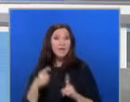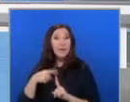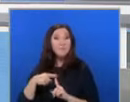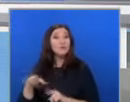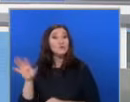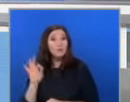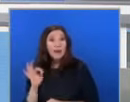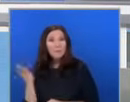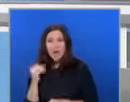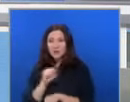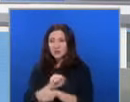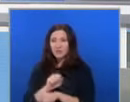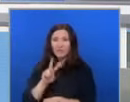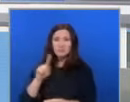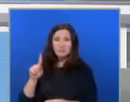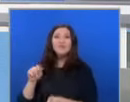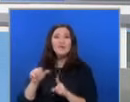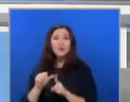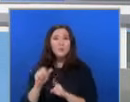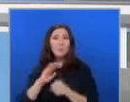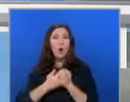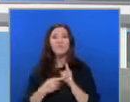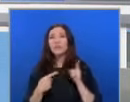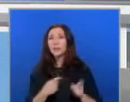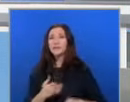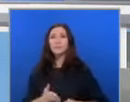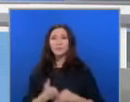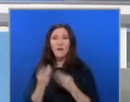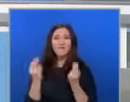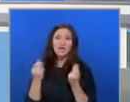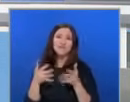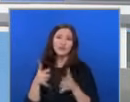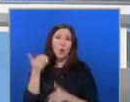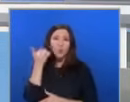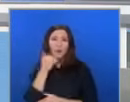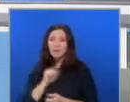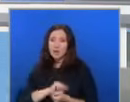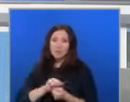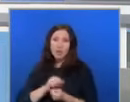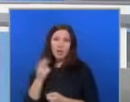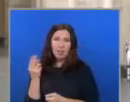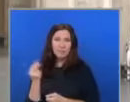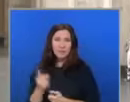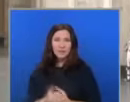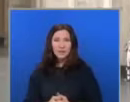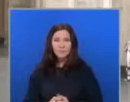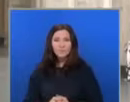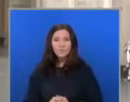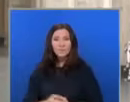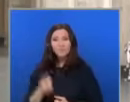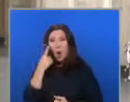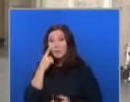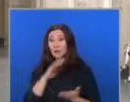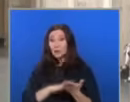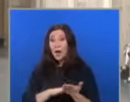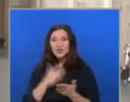Табаков и Османов бяха задържани на 21 юни по обвинение за подпомагане на финансови злоупотреби и пране на пари. В опита